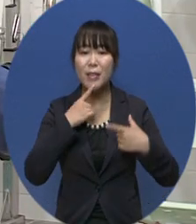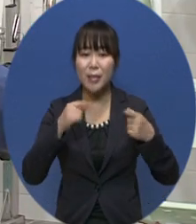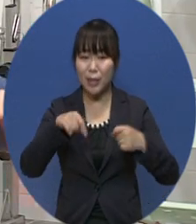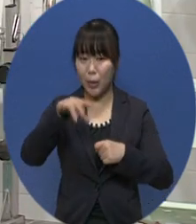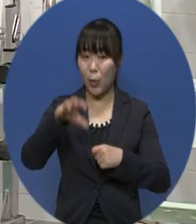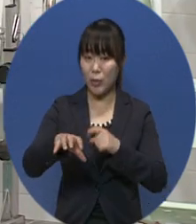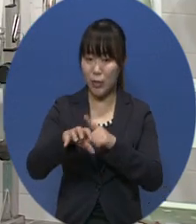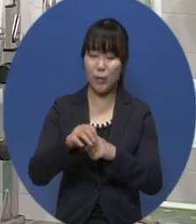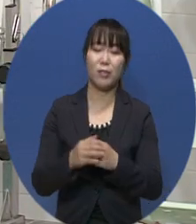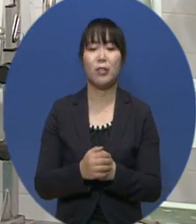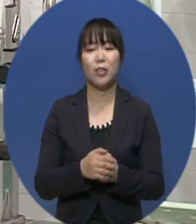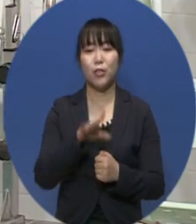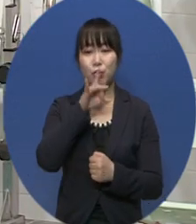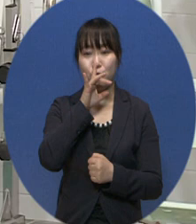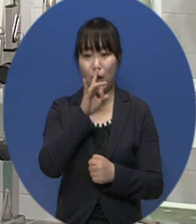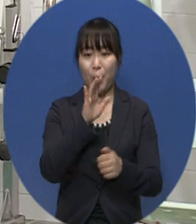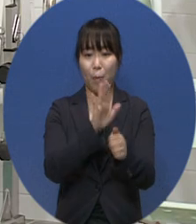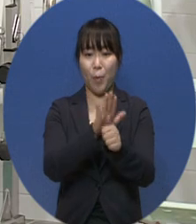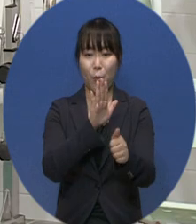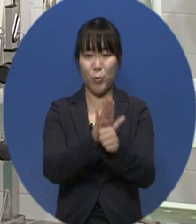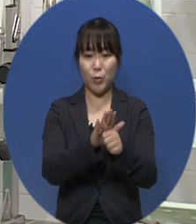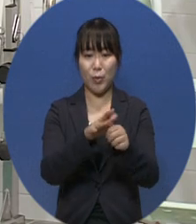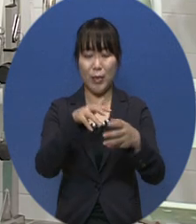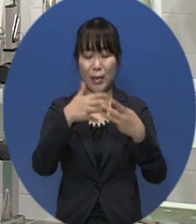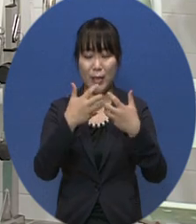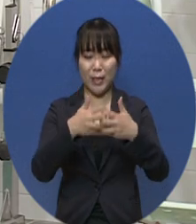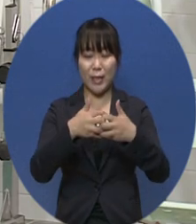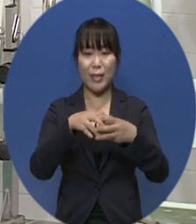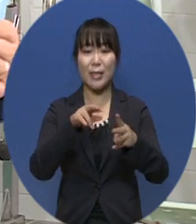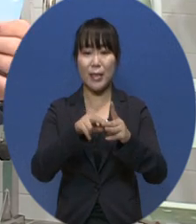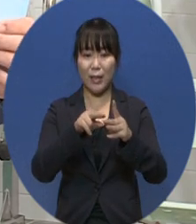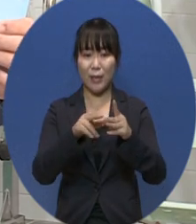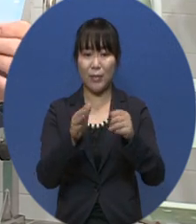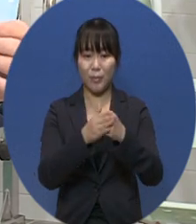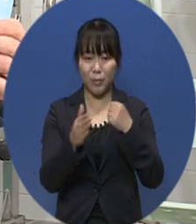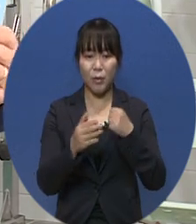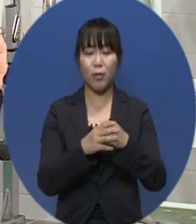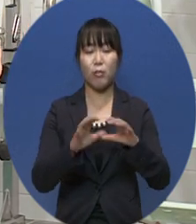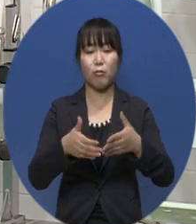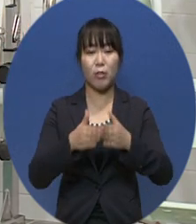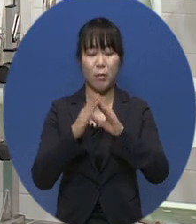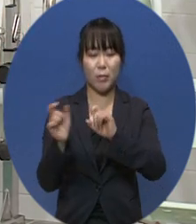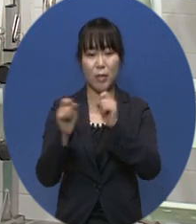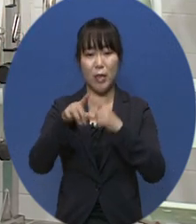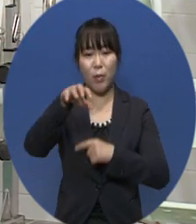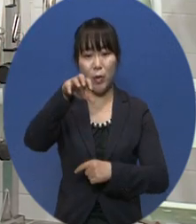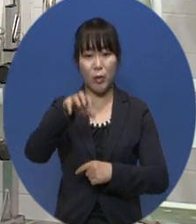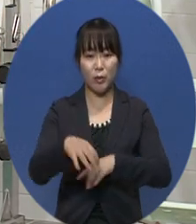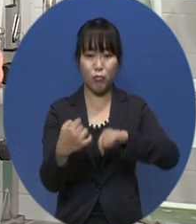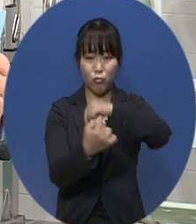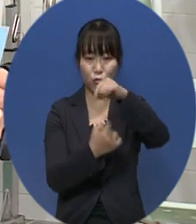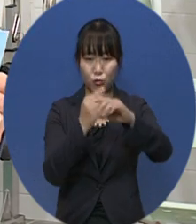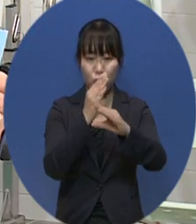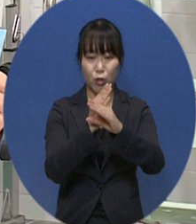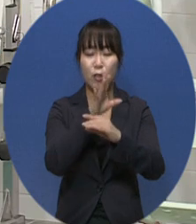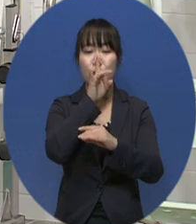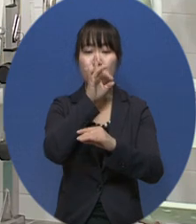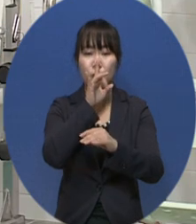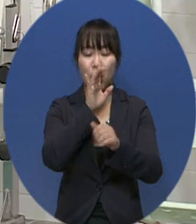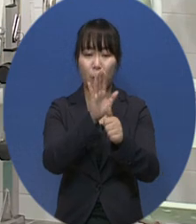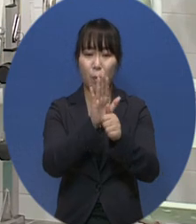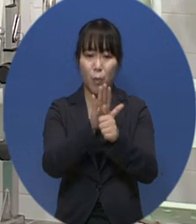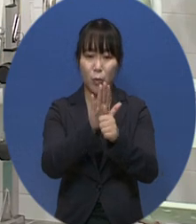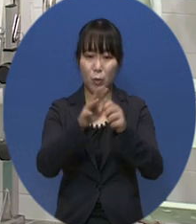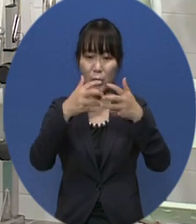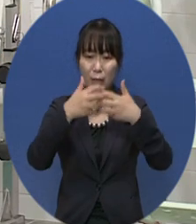공간이 네. 이 중앙 보호적 이게 센터잖아요. 네. 그 국립 중 그러니까 국립 재활병원에서 운영하고 있는 그